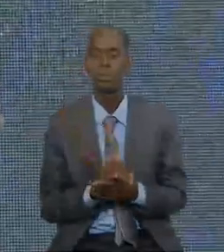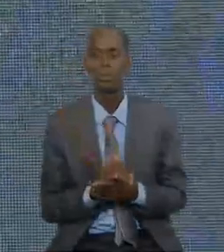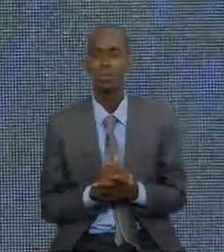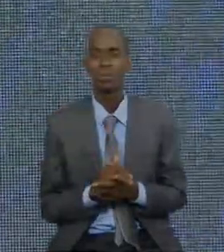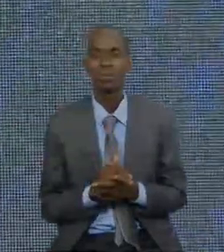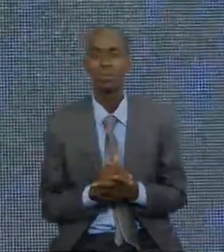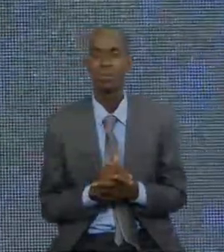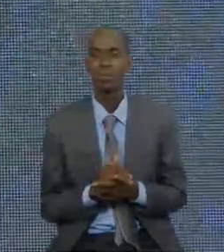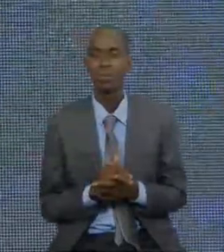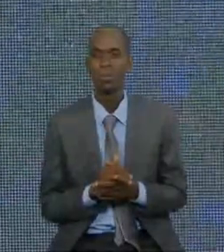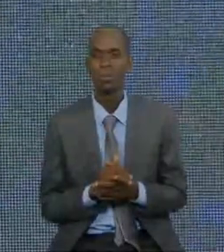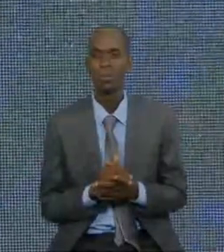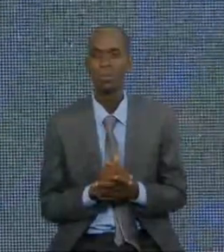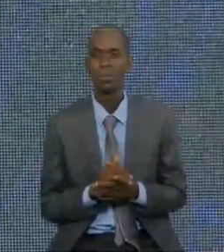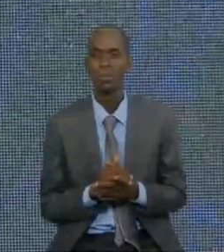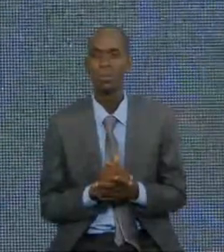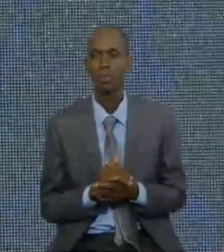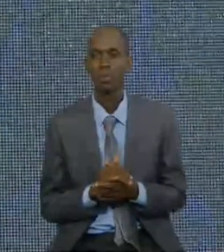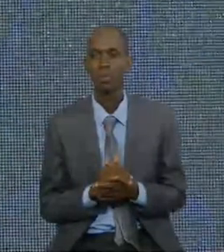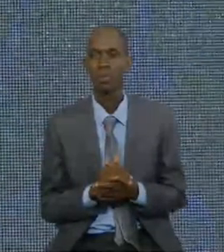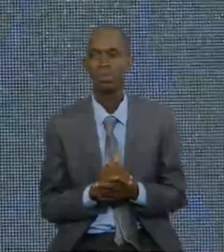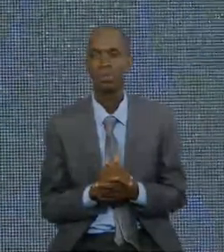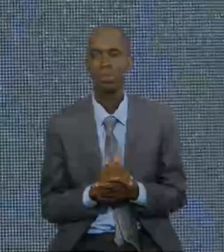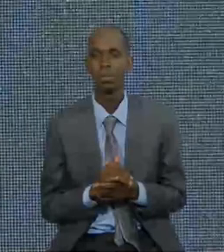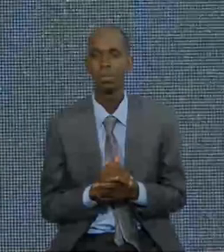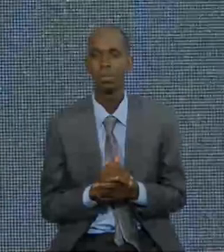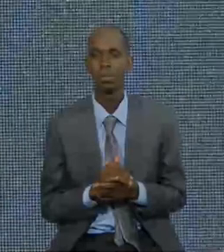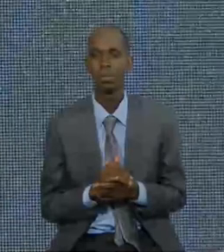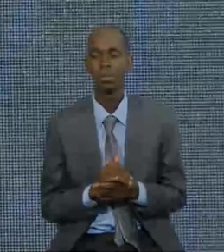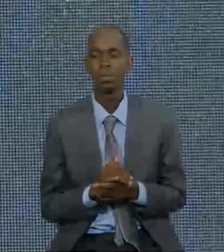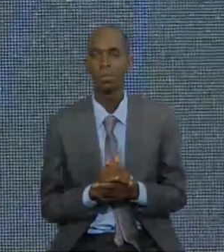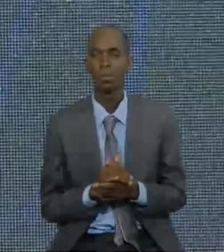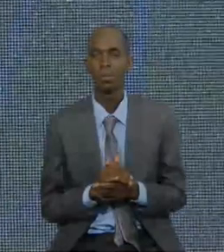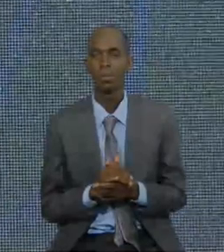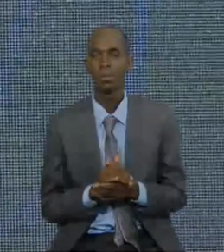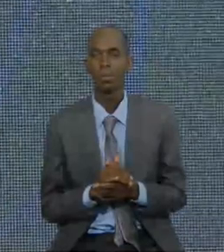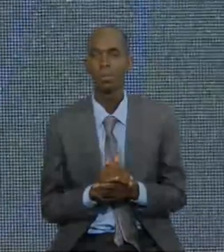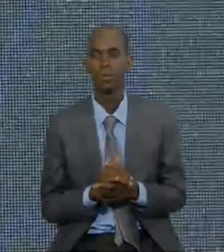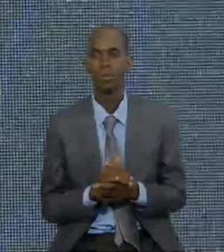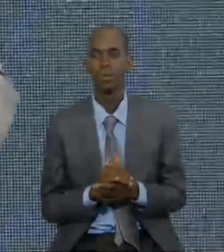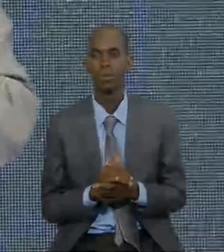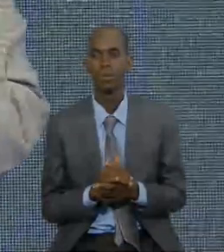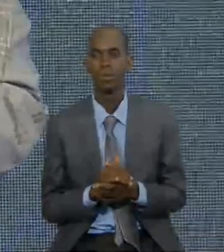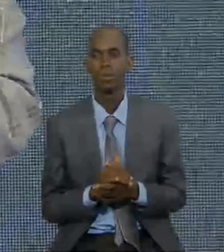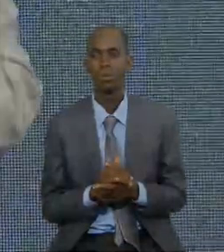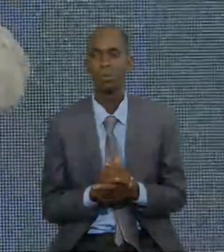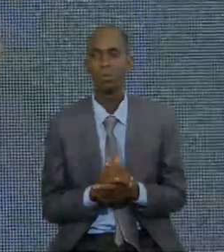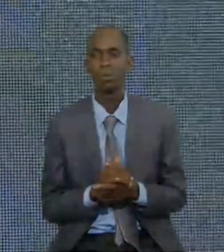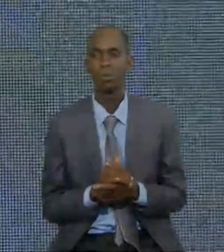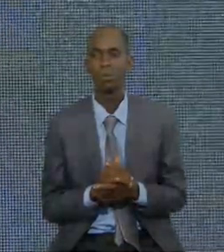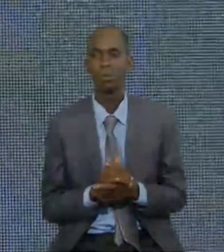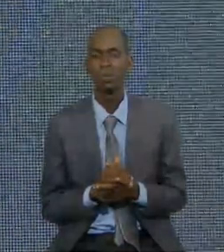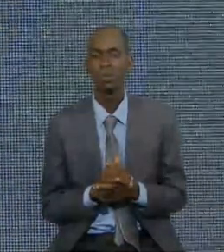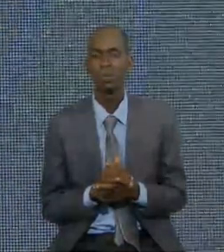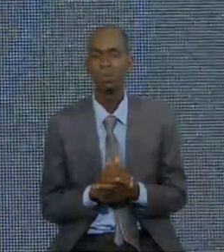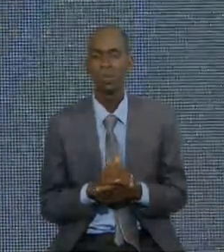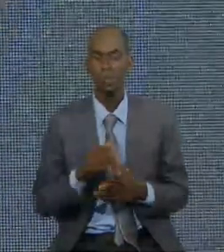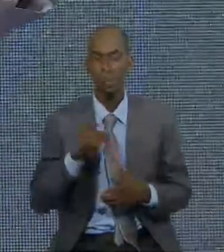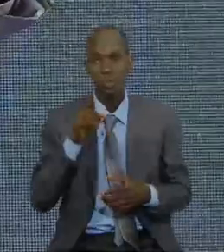à être pour ceux qui croirait victime propice à toi afin de montrer sa justice parce qu'il avait laissé un punir les péchés commis